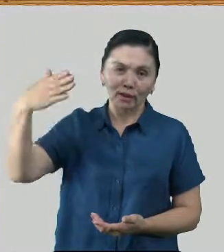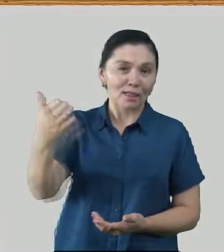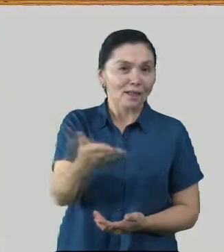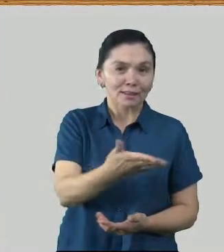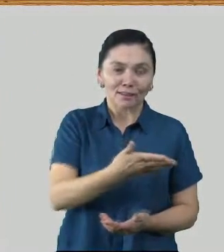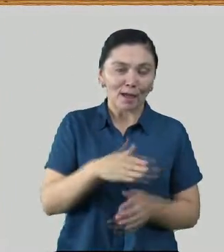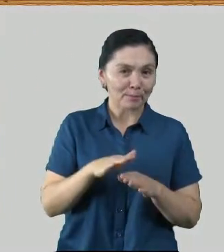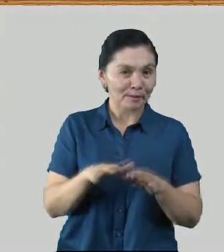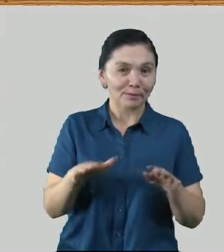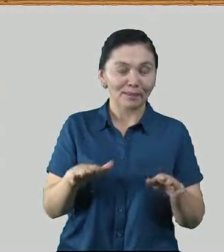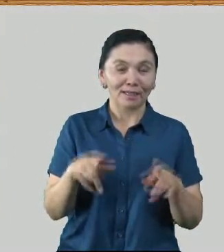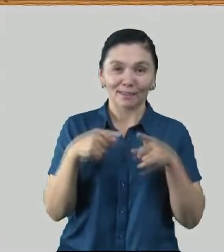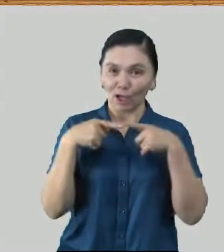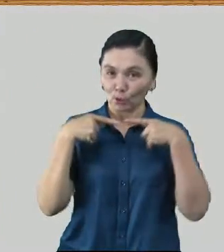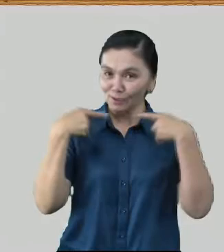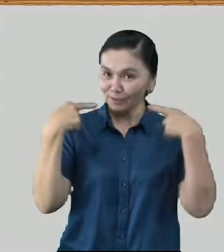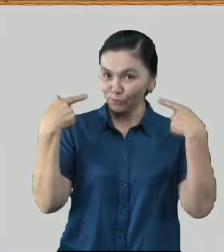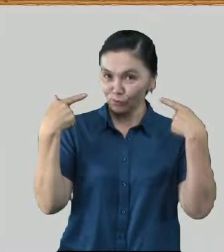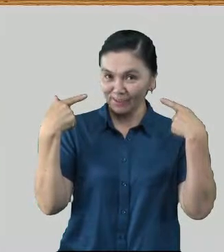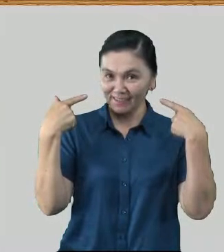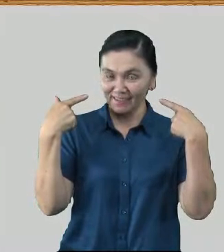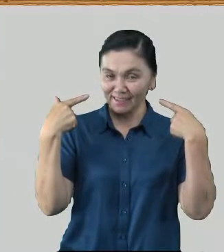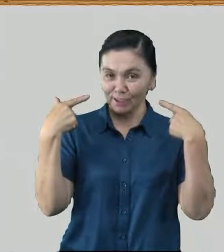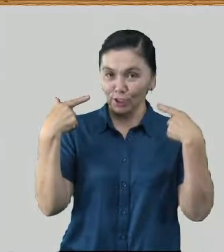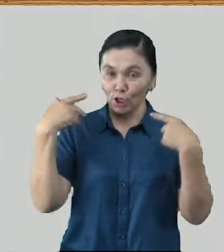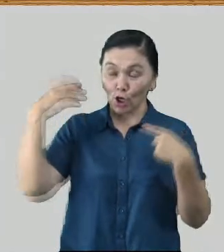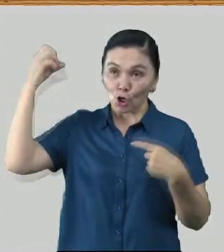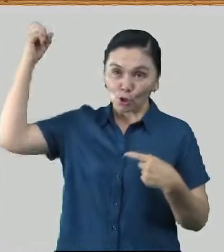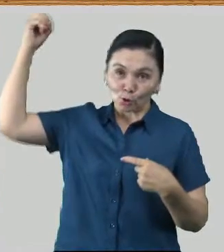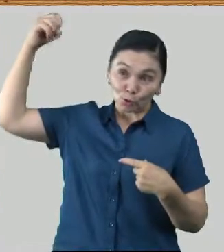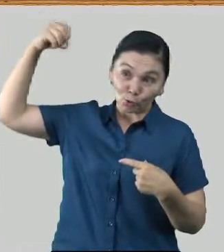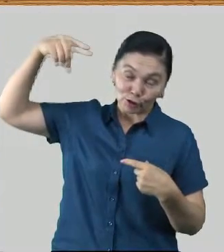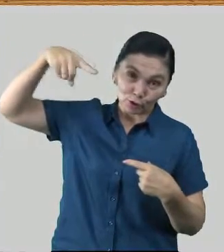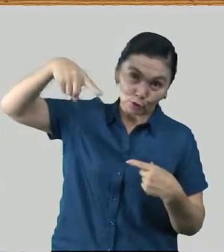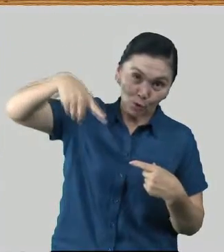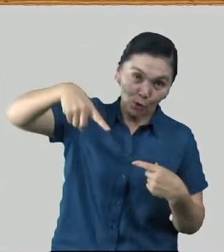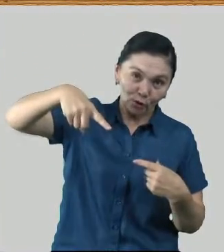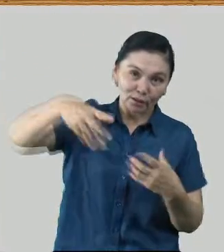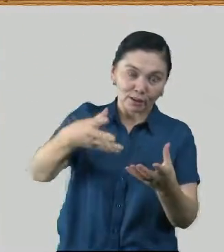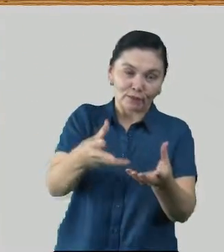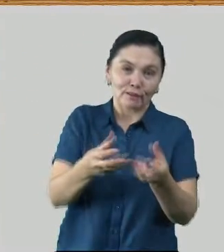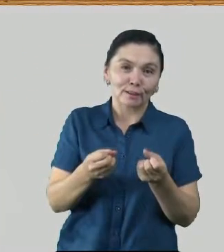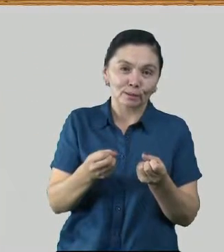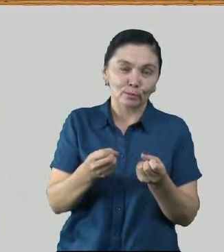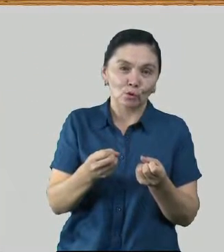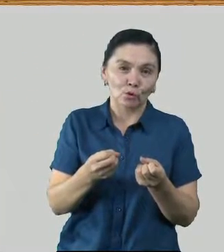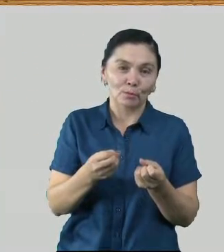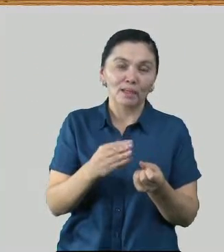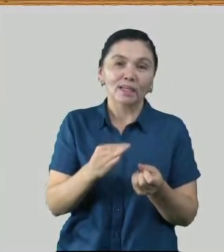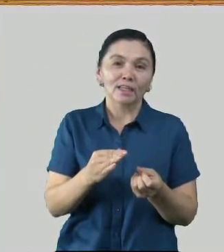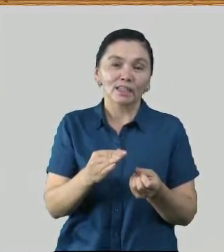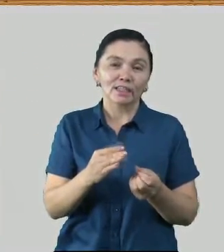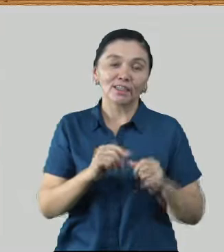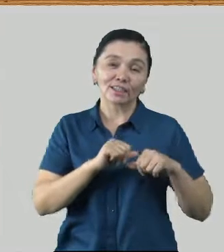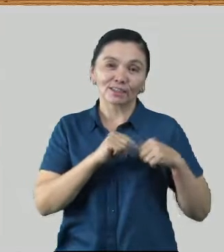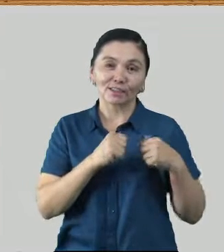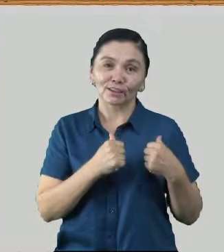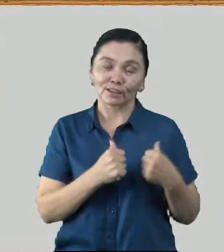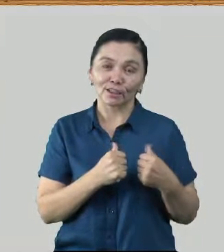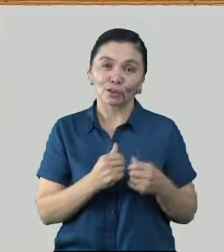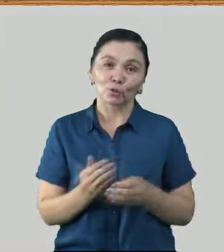нам, ребята, улыбнулось. Лучи солнышка возьмем и к сердечку